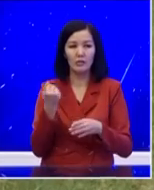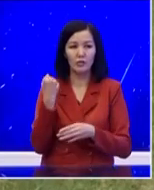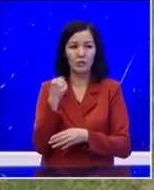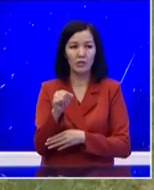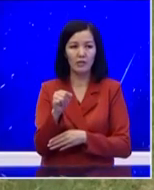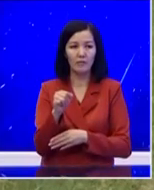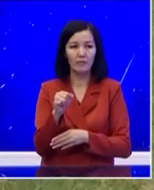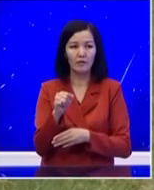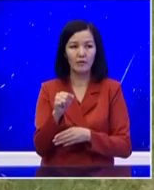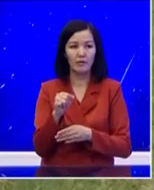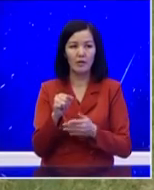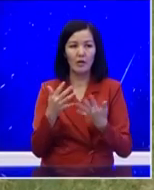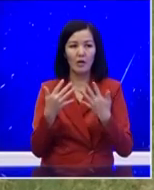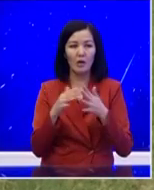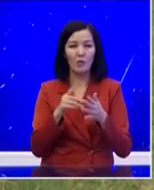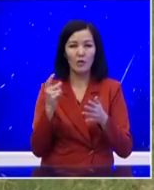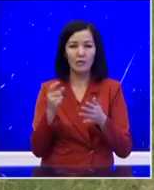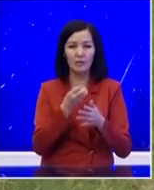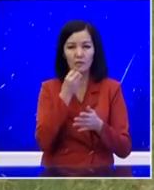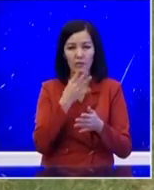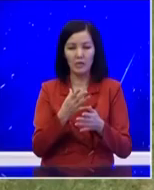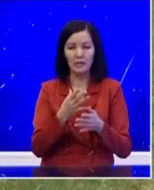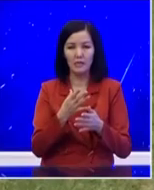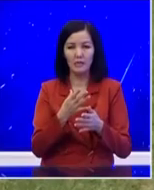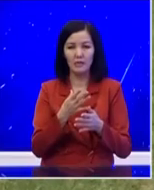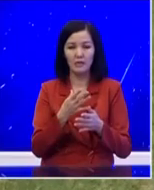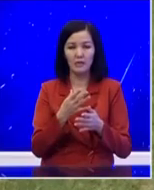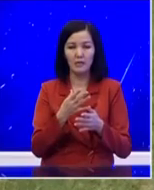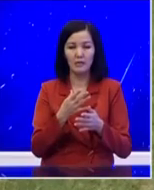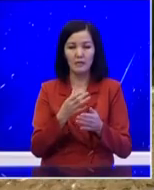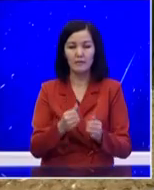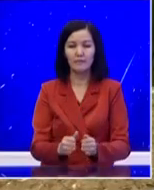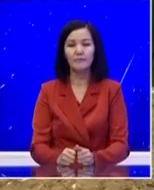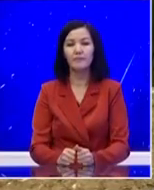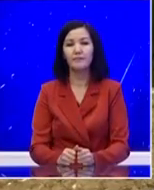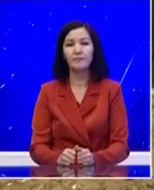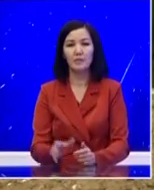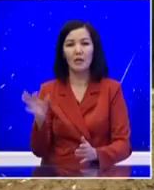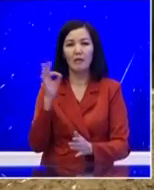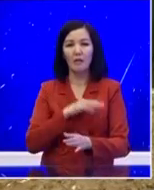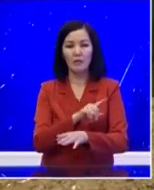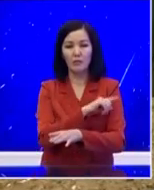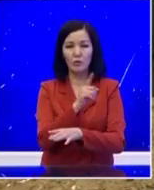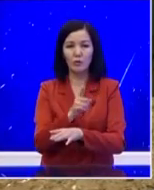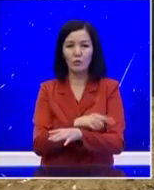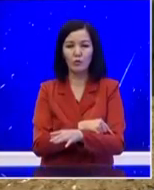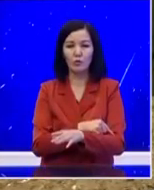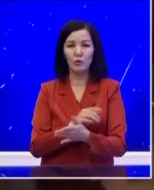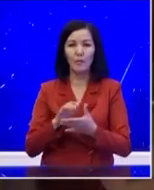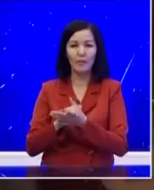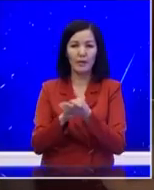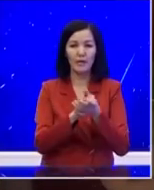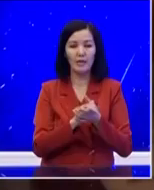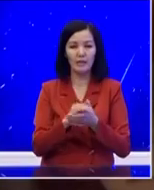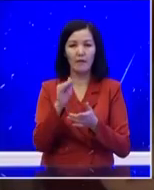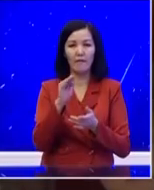осы төліміздің әйтеуір жақсылығын, қызығын осы халық көрсекен деген ойдамыз. Табыстың күші білекте емес, бірлікте.